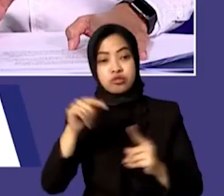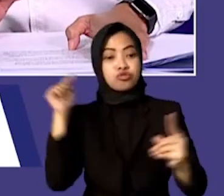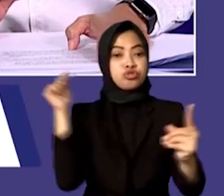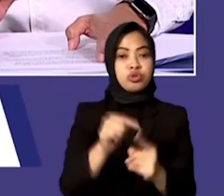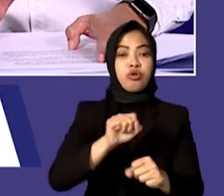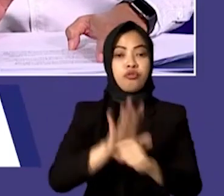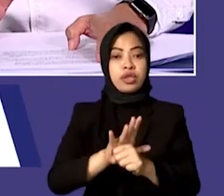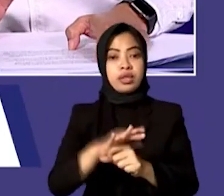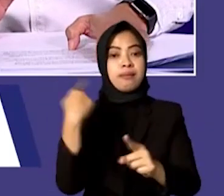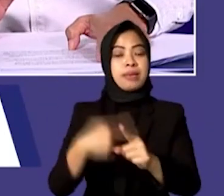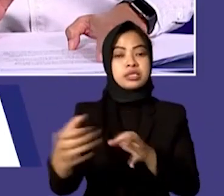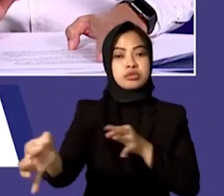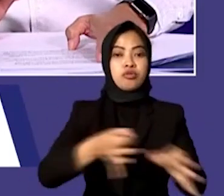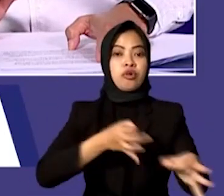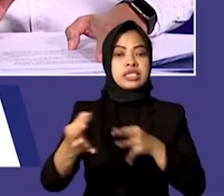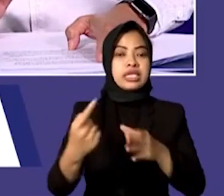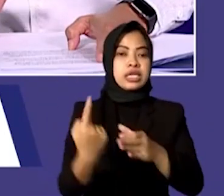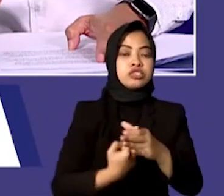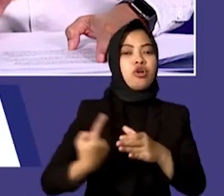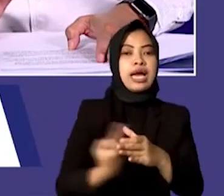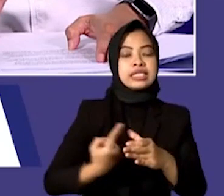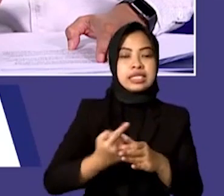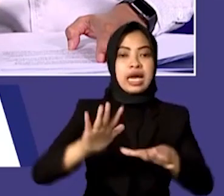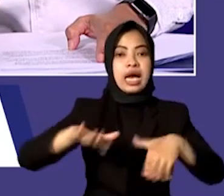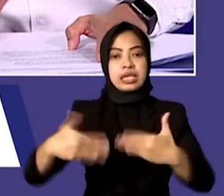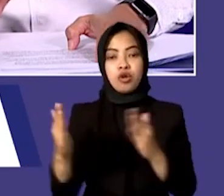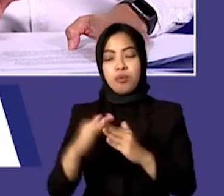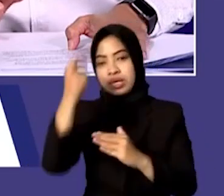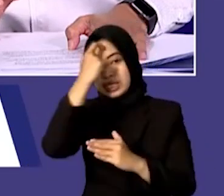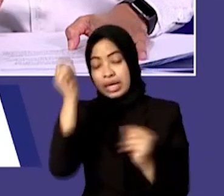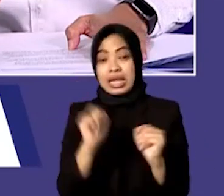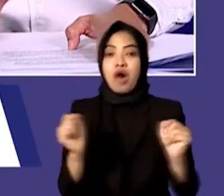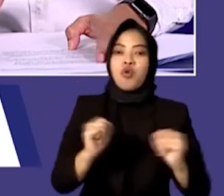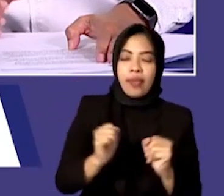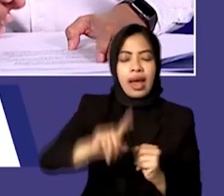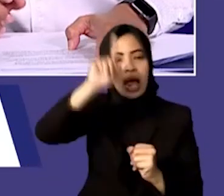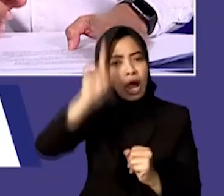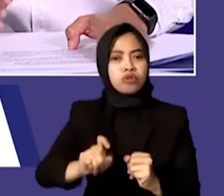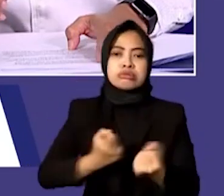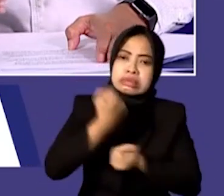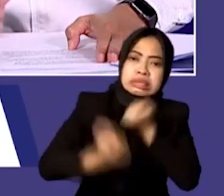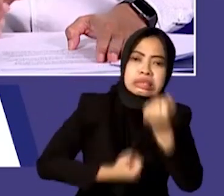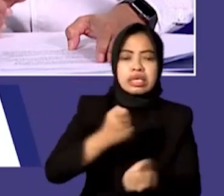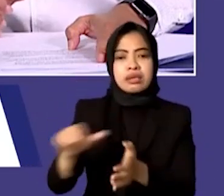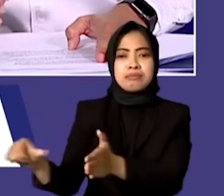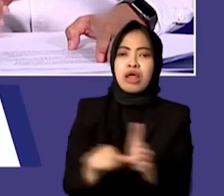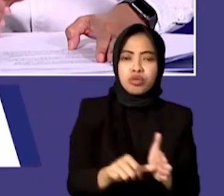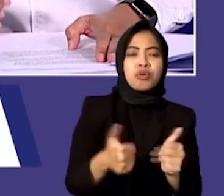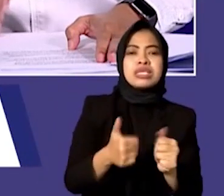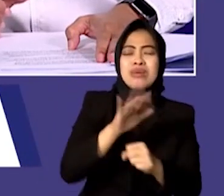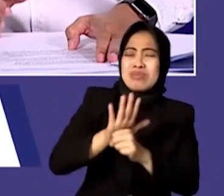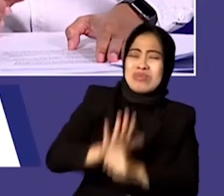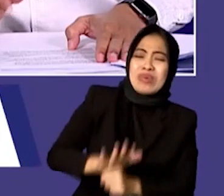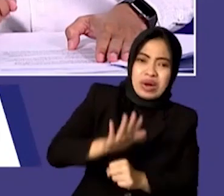dan ditambahnya fasilitas isolasi Mandiri ataupun Rumah Sakit darurat ini perlu dilakukan untuk dapat membantu